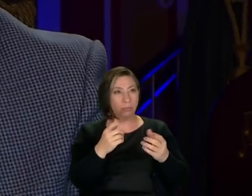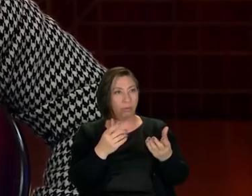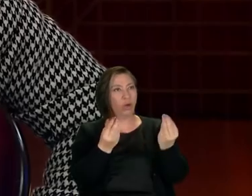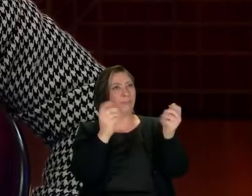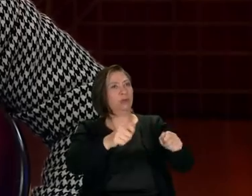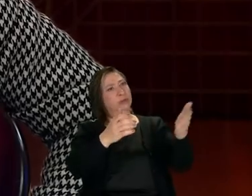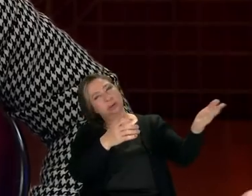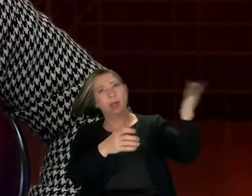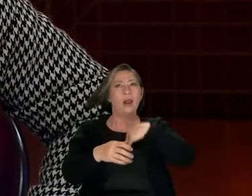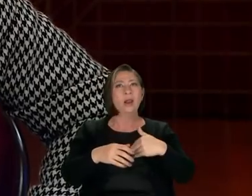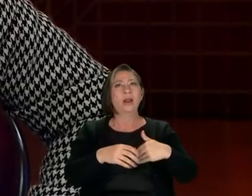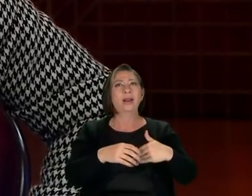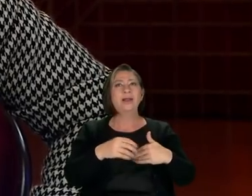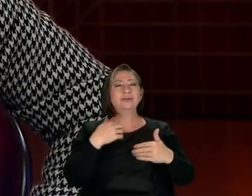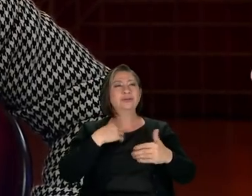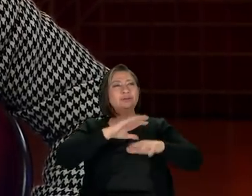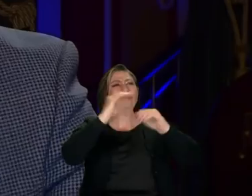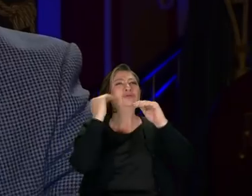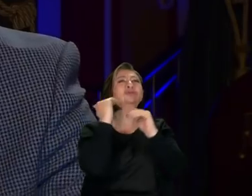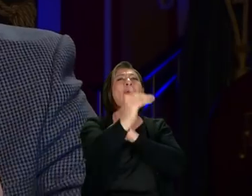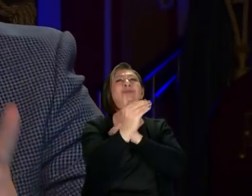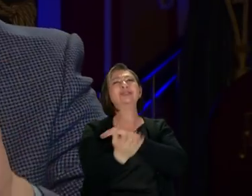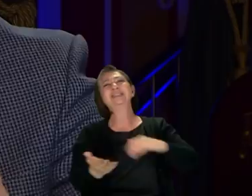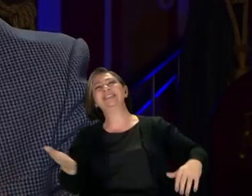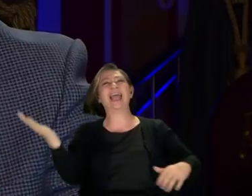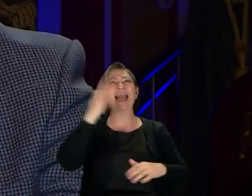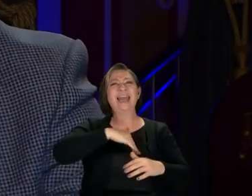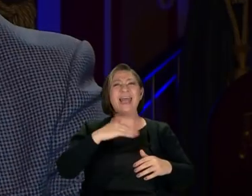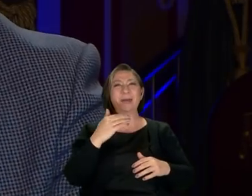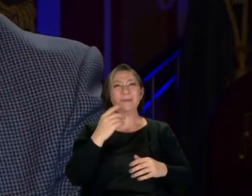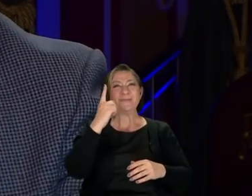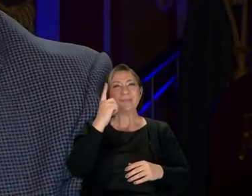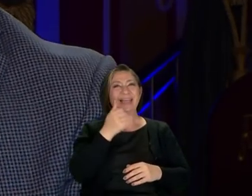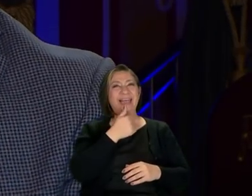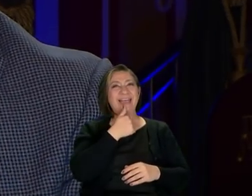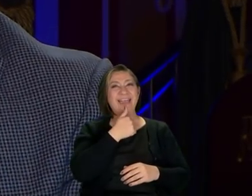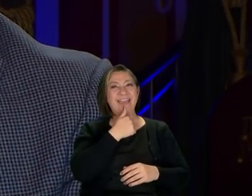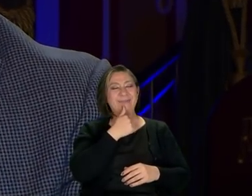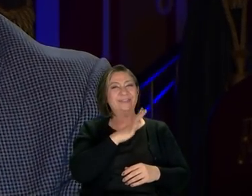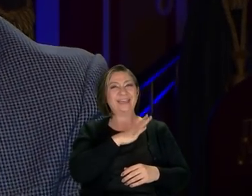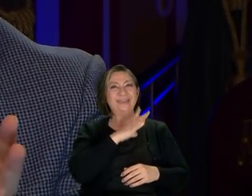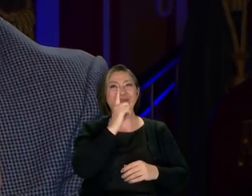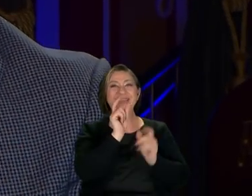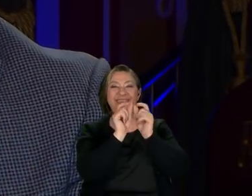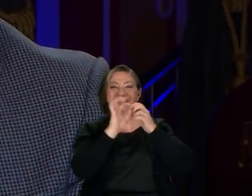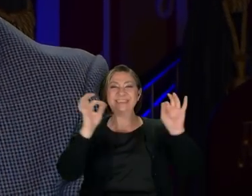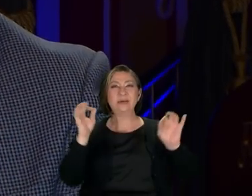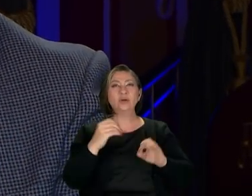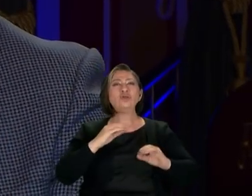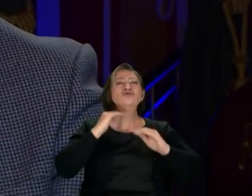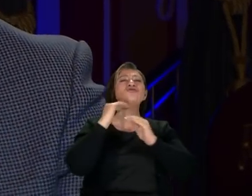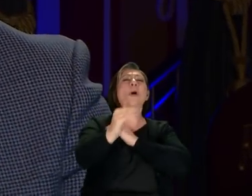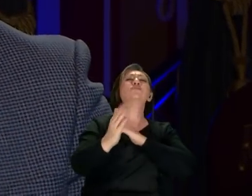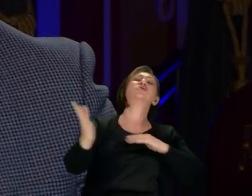ettiniz dedim. Ben de onlara topunuz gelin lan. Hani vardı ya beyefendinin bir şeyi söylemi şeklinde.